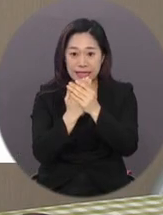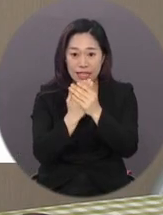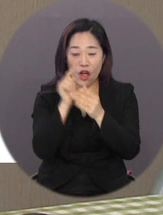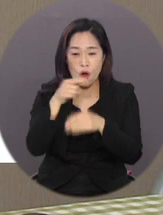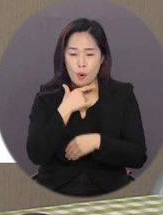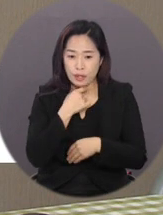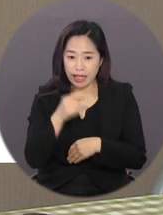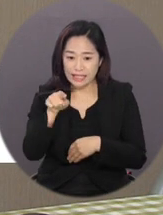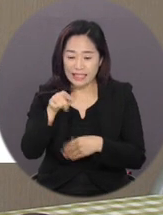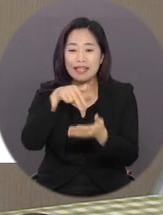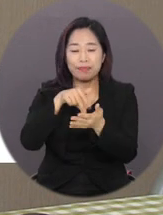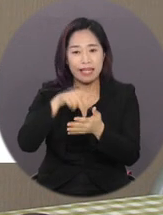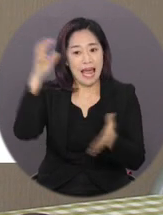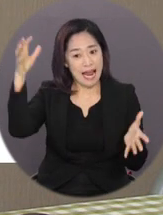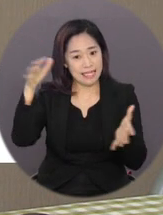관점에서 학생들한테